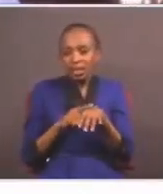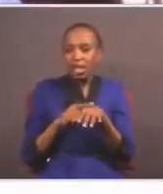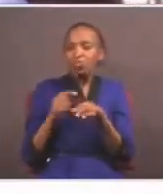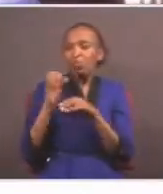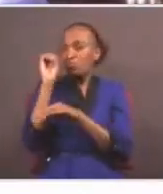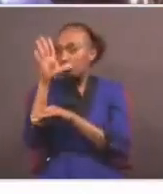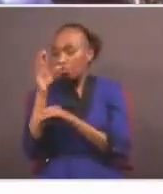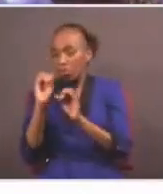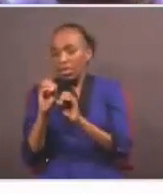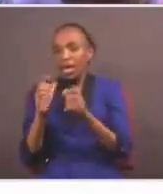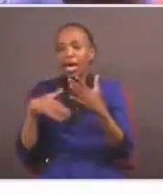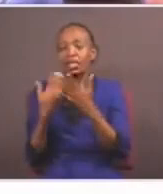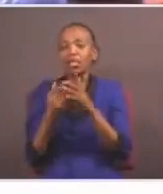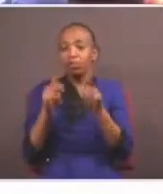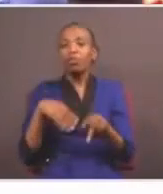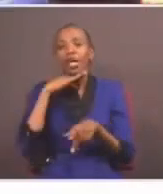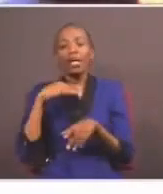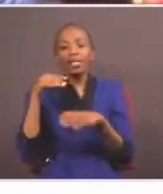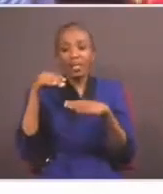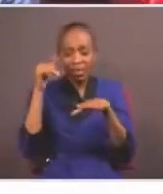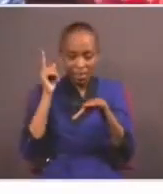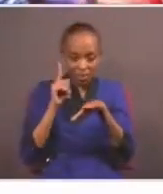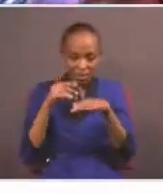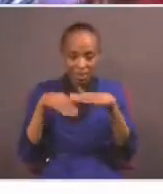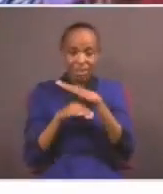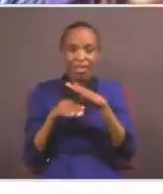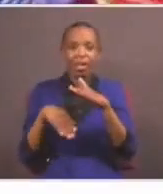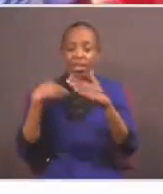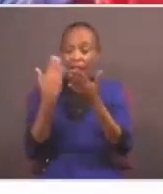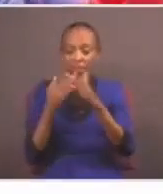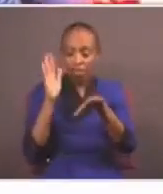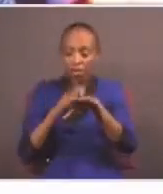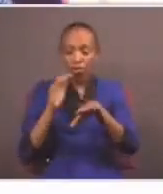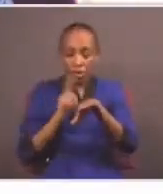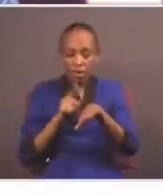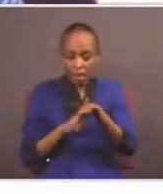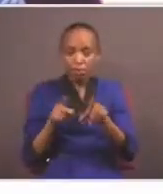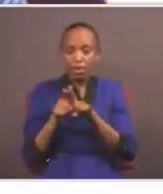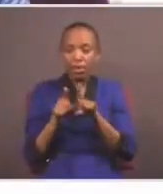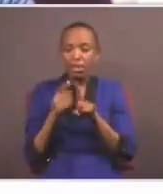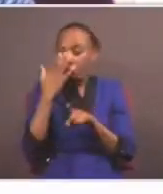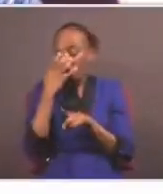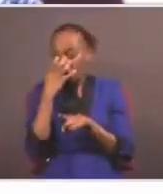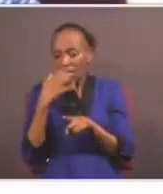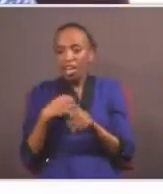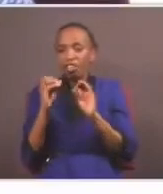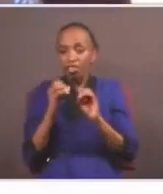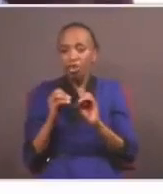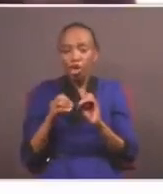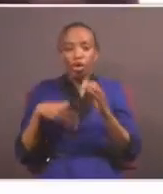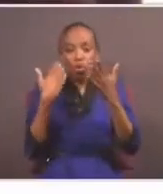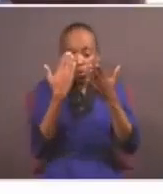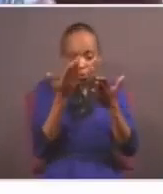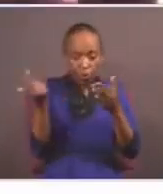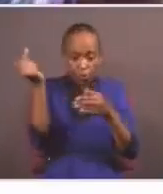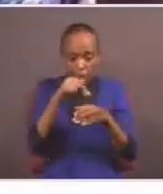watu wamekufa ndani. Wamefika on time lakini hawana vifaa. Oxygen yenyewe hawana. Mtu ankuja kuzima moto